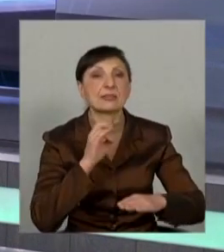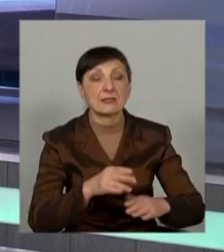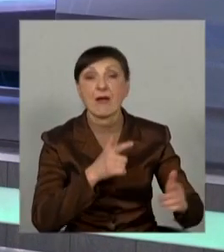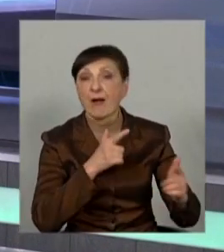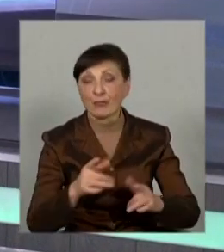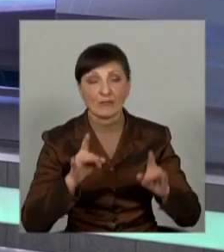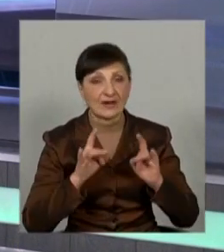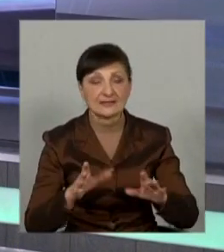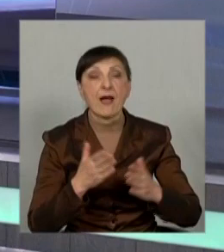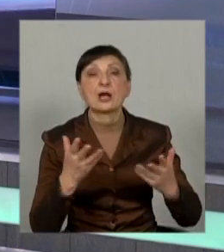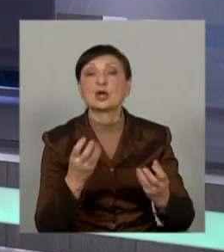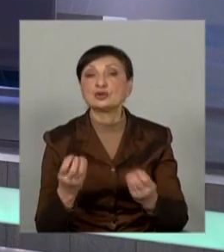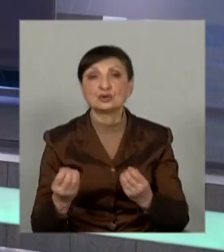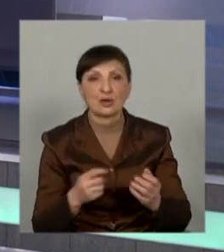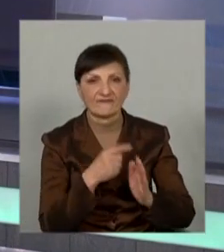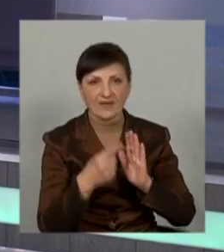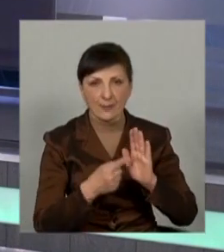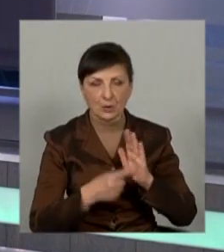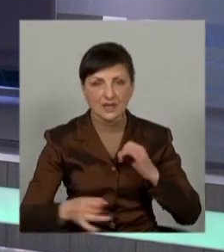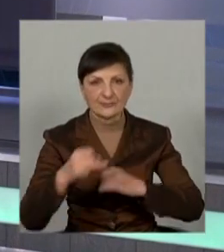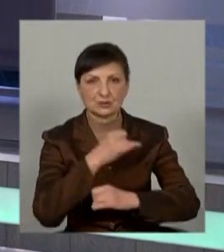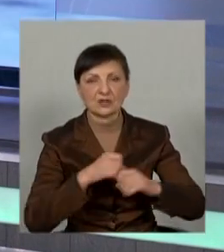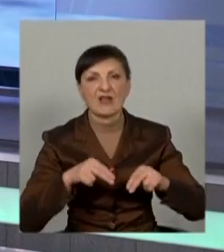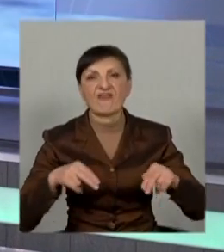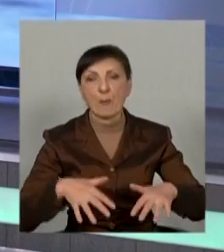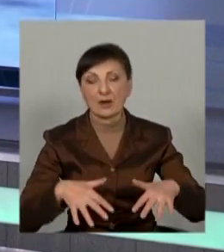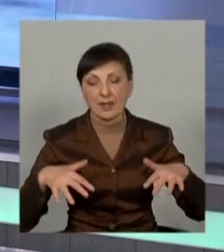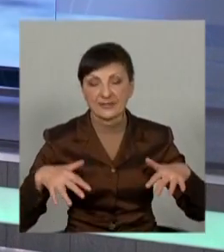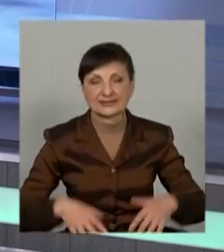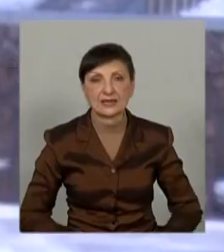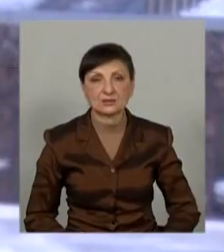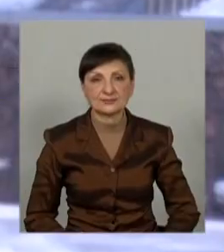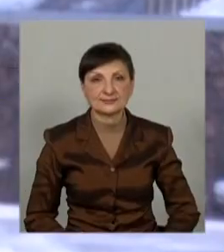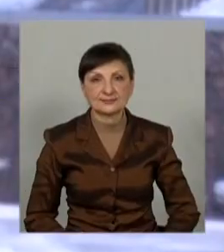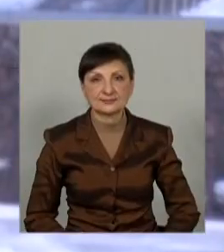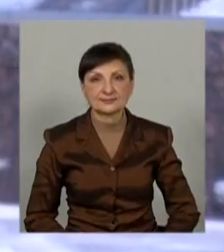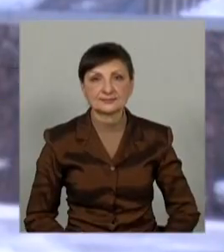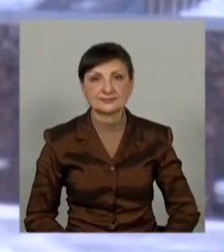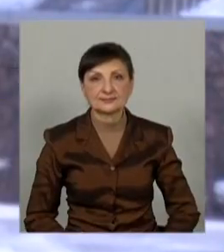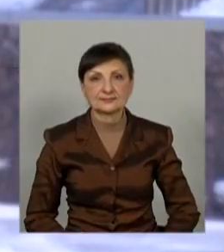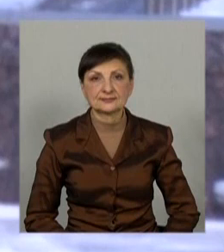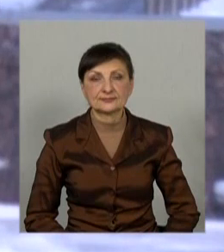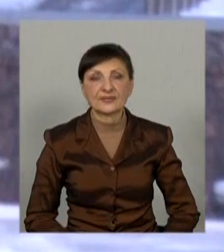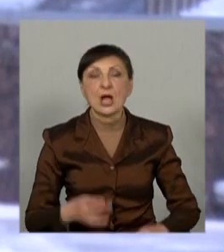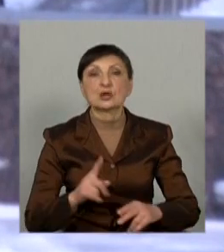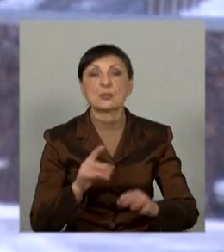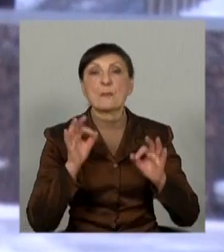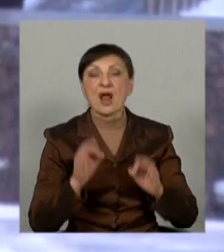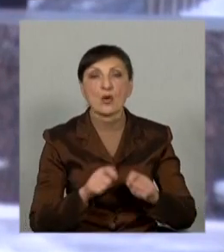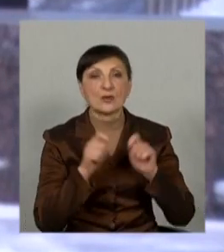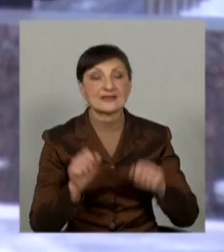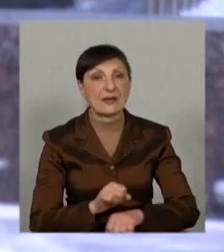рассказать, какие еще вопросы обсуждают в парламенте. Для того, чтобы правильно